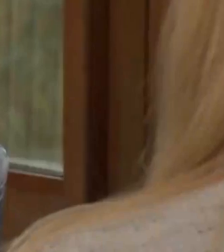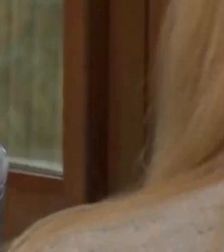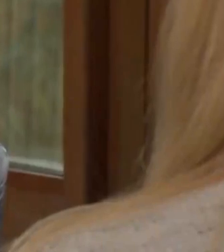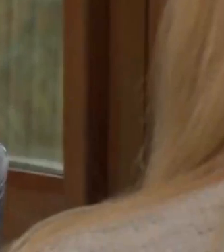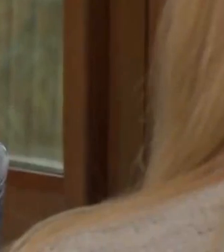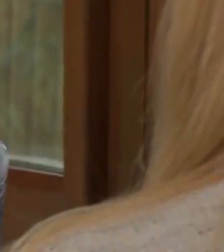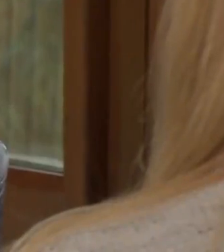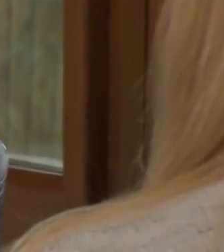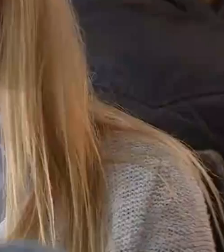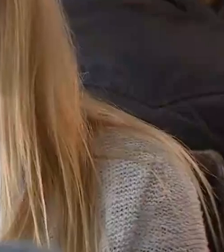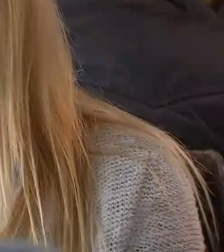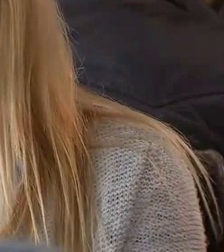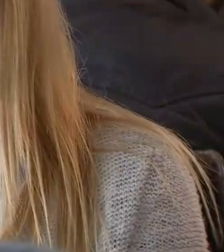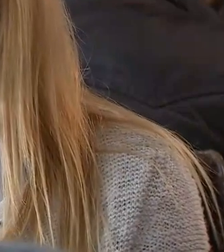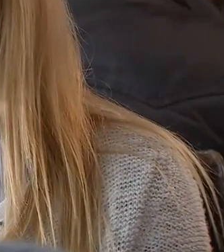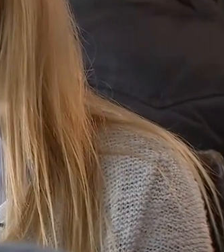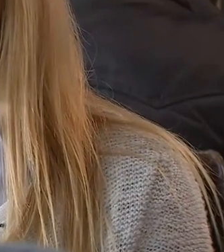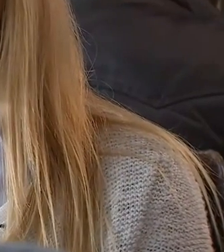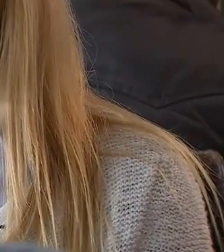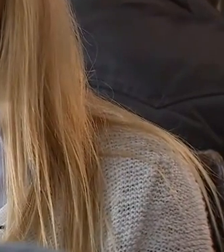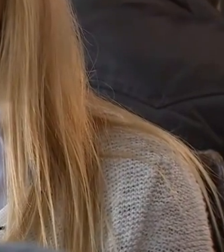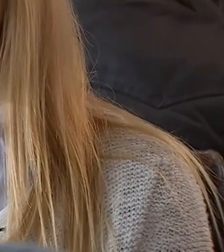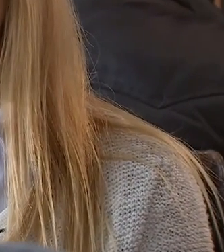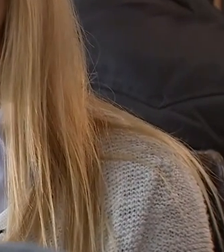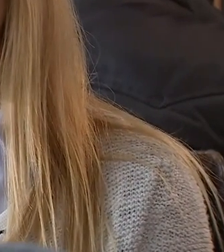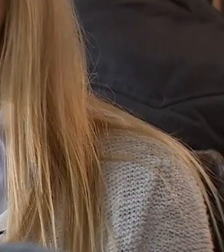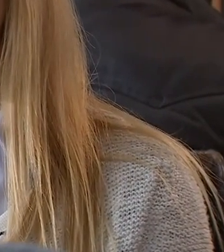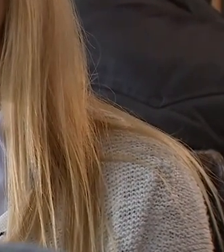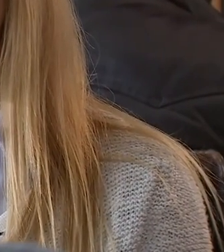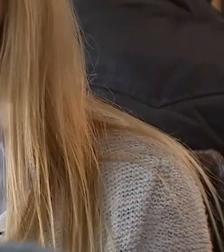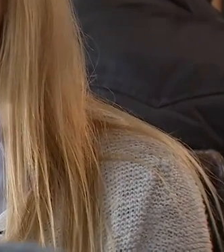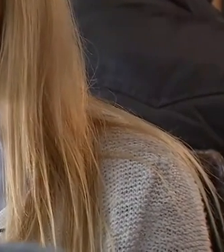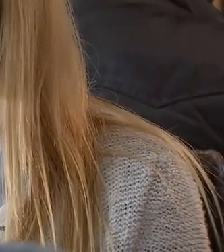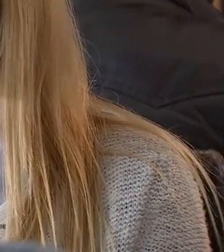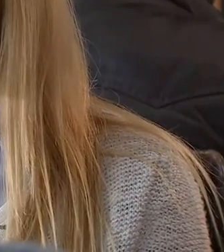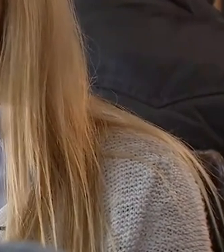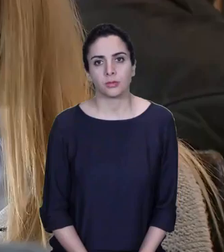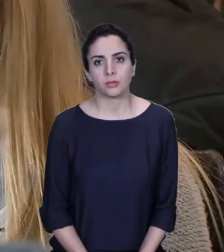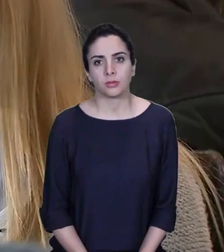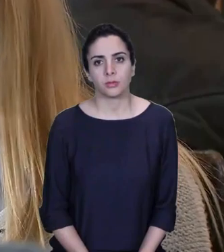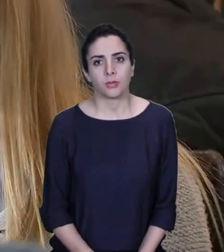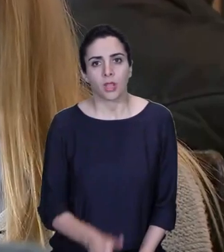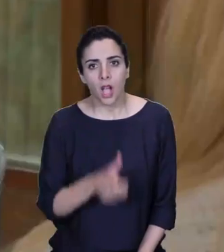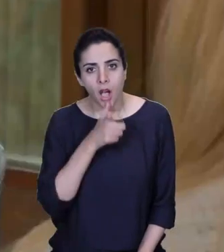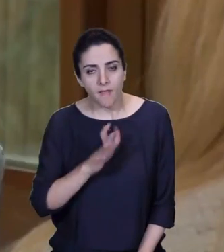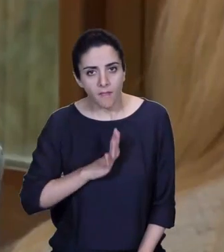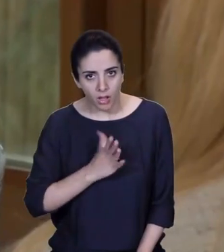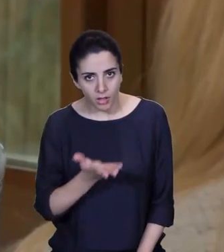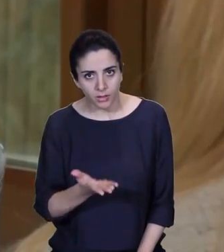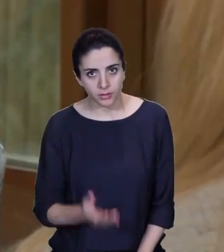durgun. Yasemin gözlerini manzaraya çevirmiş. Funda dolgun dudakları, makyajsız yüzüyle. Kahven geldi